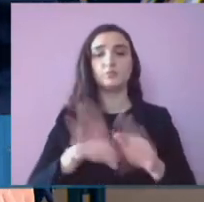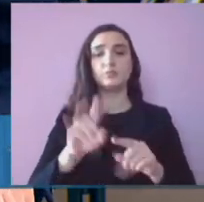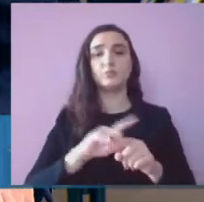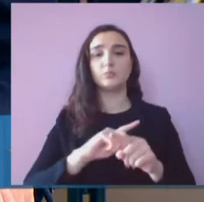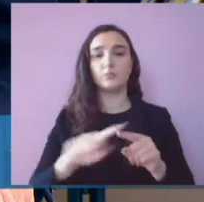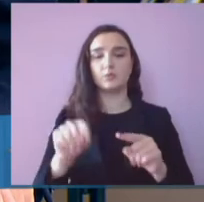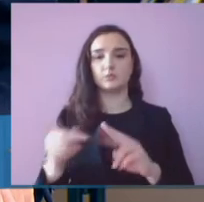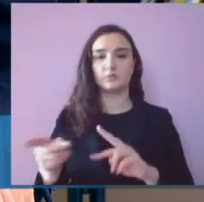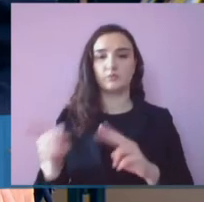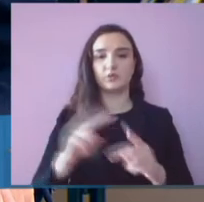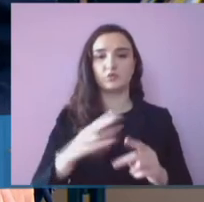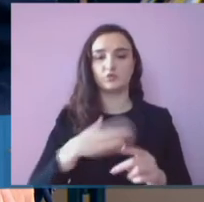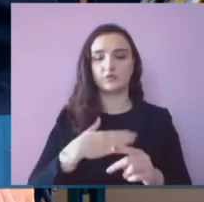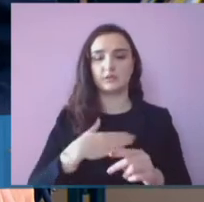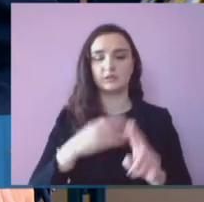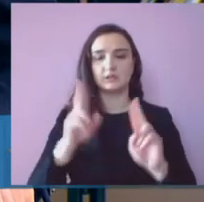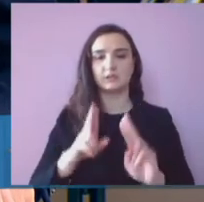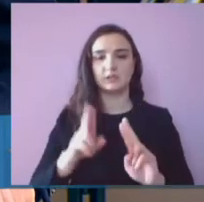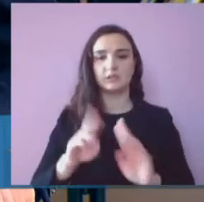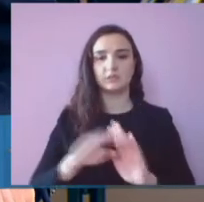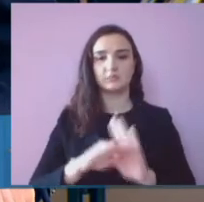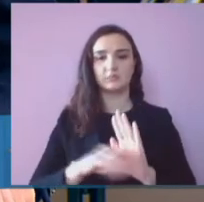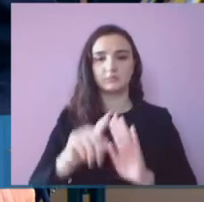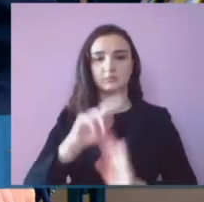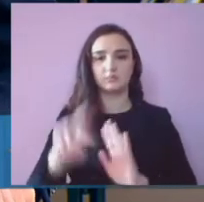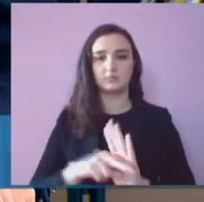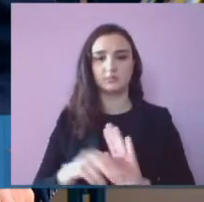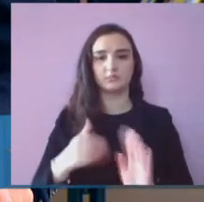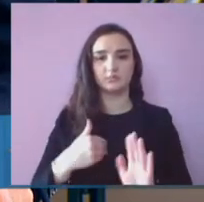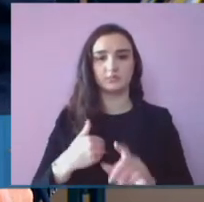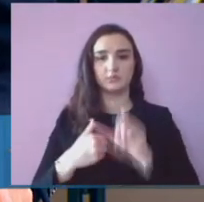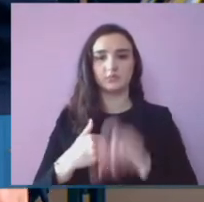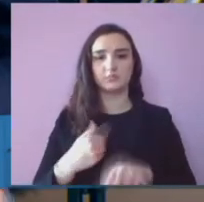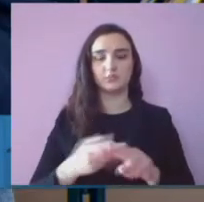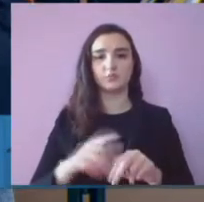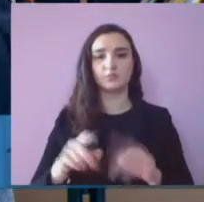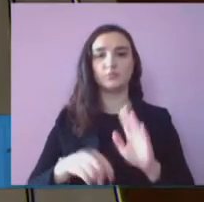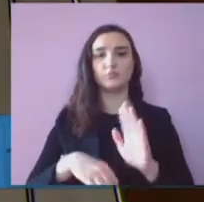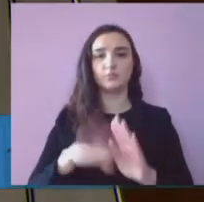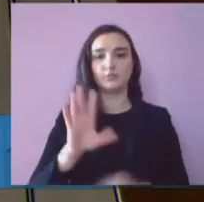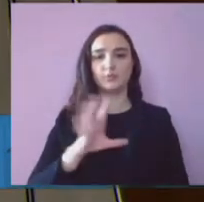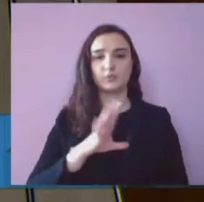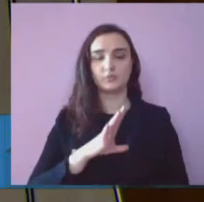გადმოვიყვანოთ ჩვენ წეს ჩვეულებებზე რომ რა თქმა უნდა უფრო იყოს